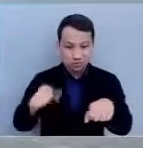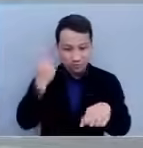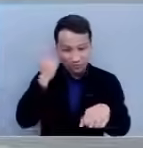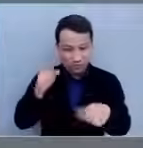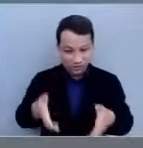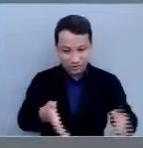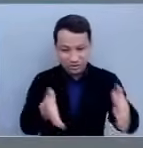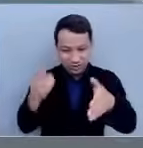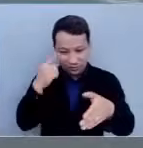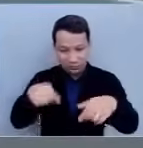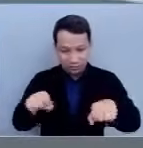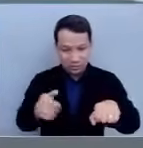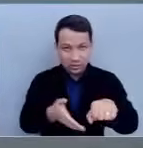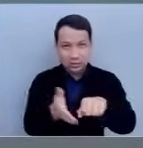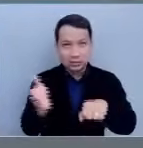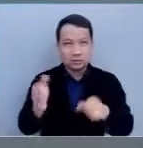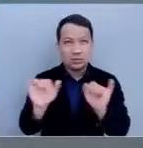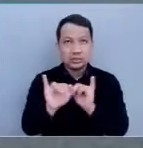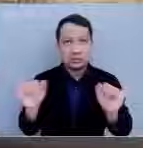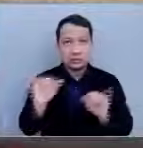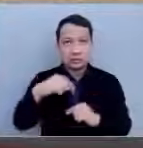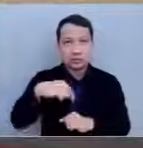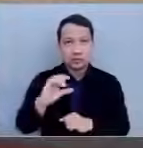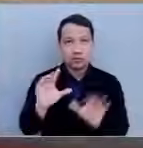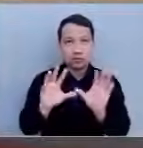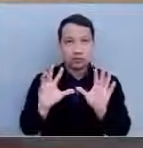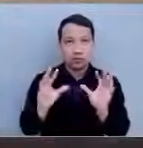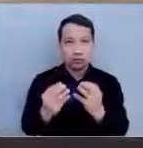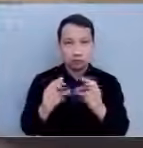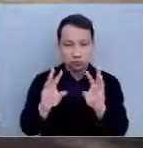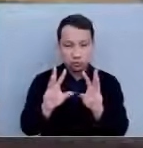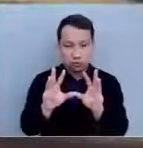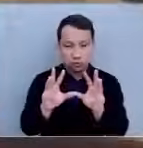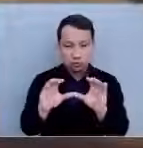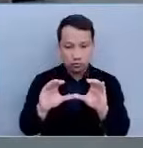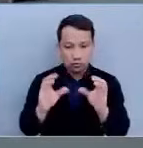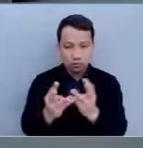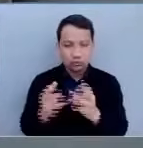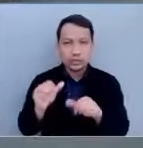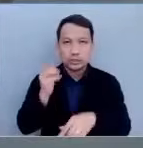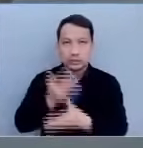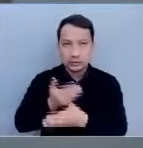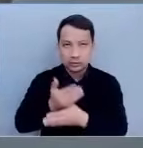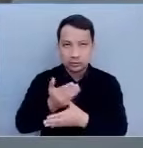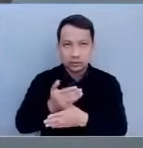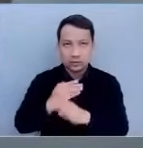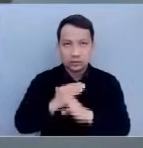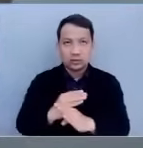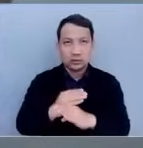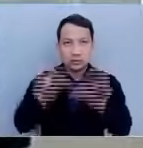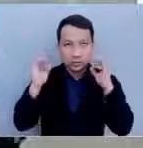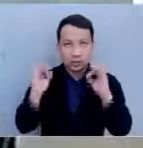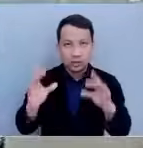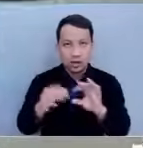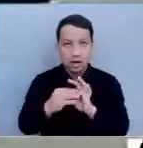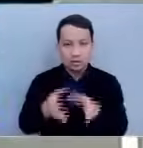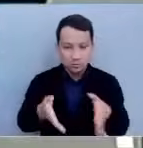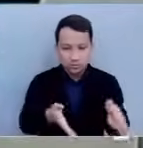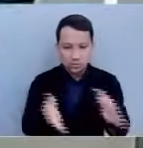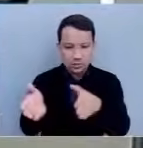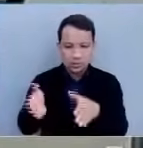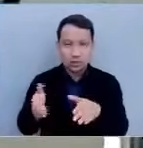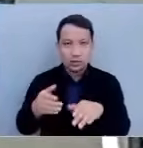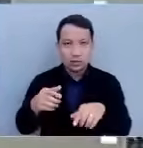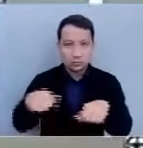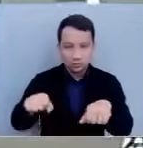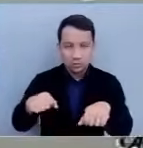Avenue sa Quezon City. Sa ganitong hakbang daw, hindi na nakakaabala at makakaiwas din sa disgrasya, hindi lang ang mga